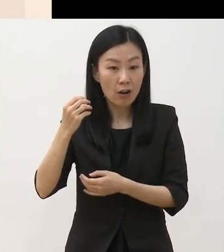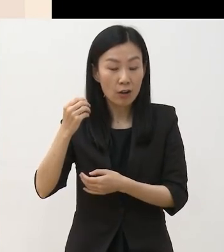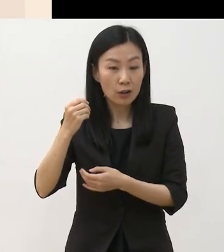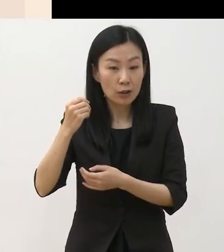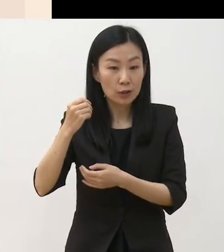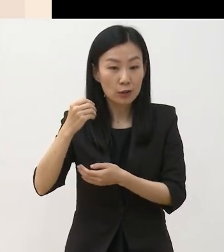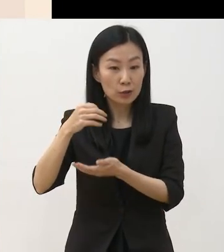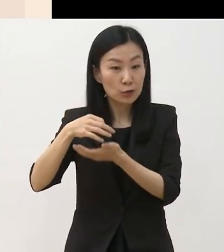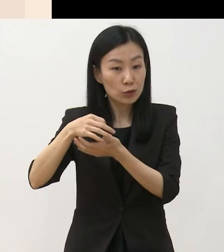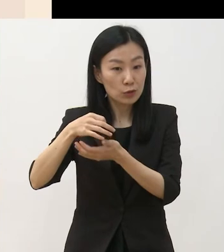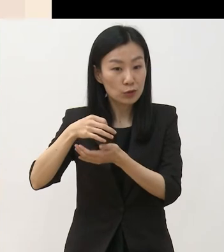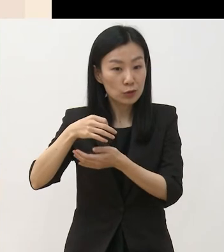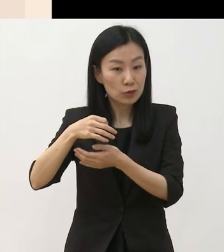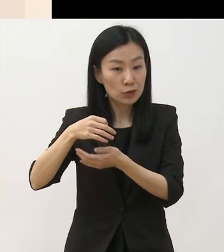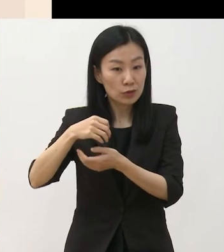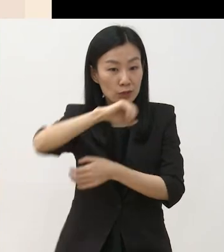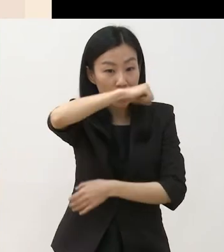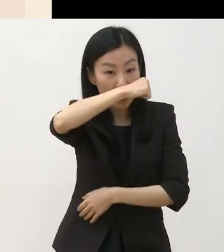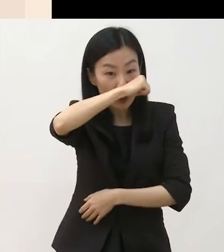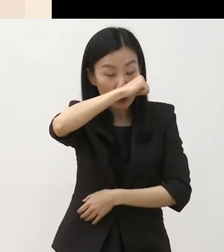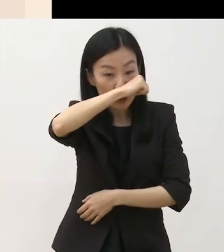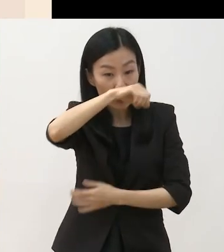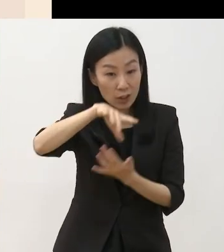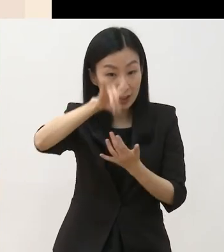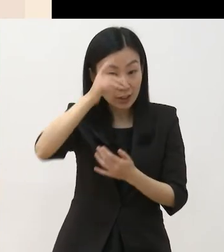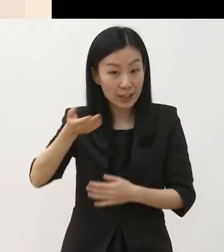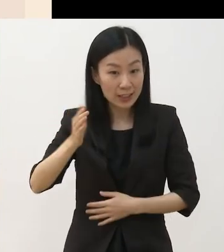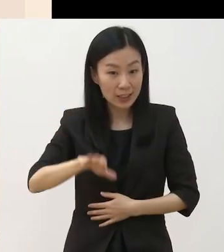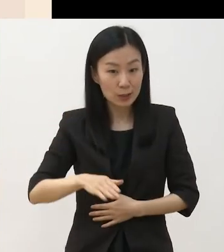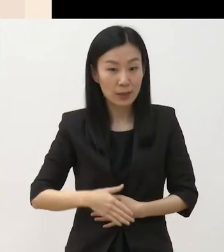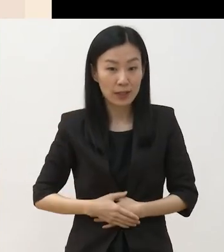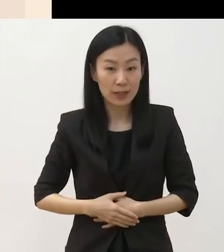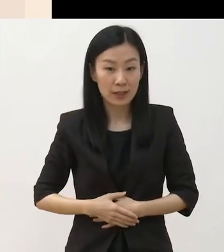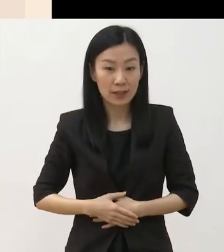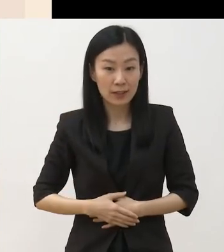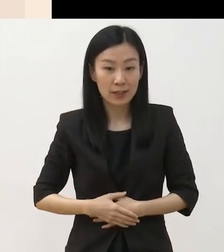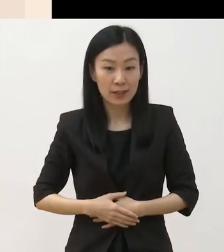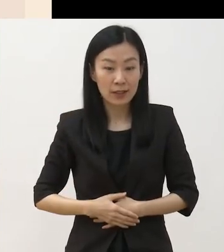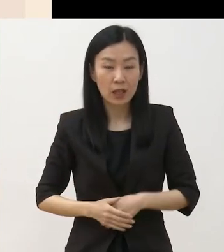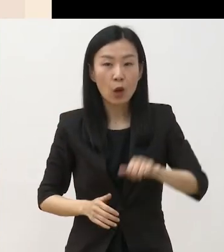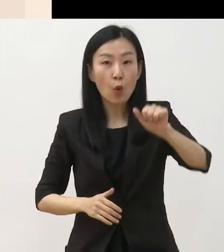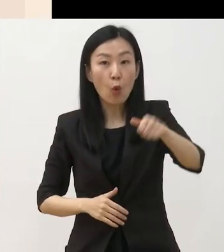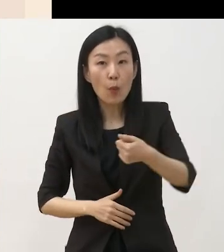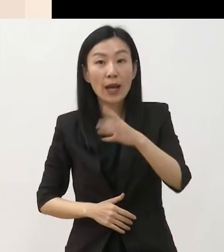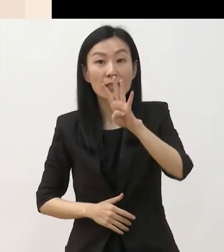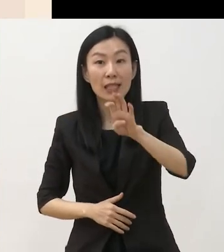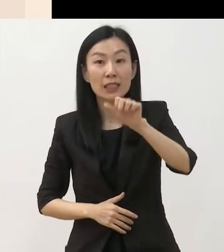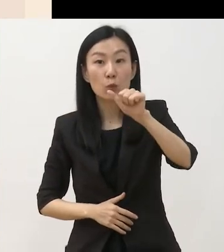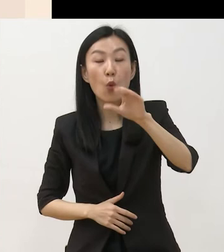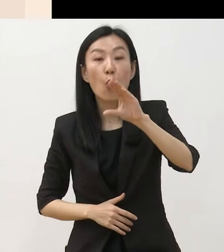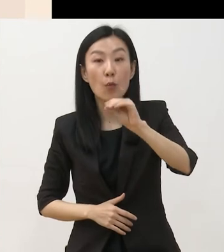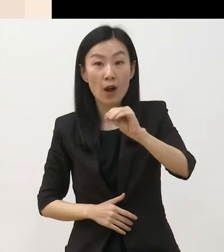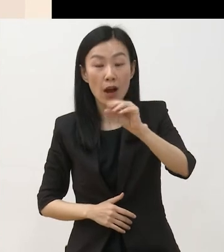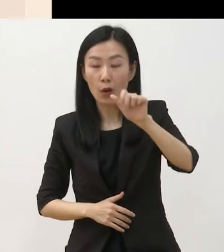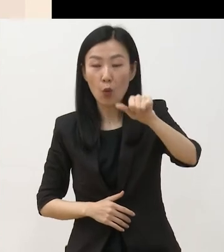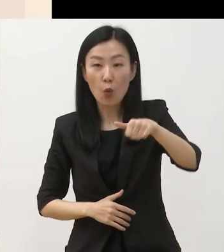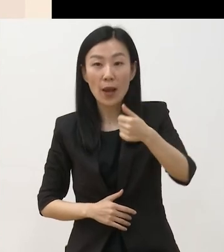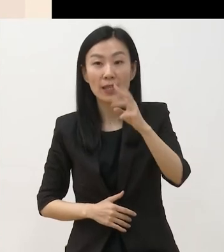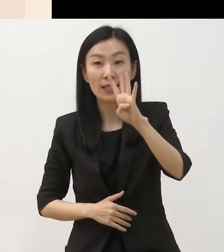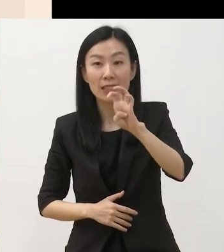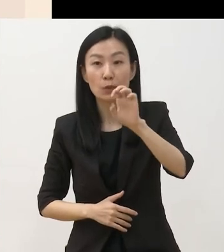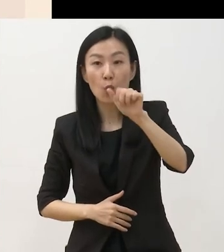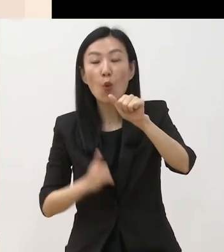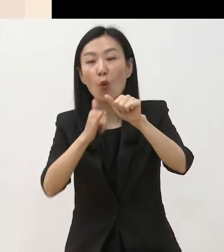지원을 했지만 2021년도에는 약한 545명 정도 수준으로 대폭 확대해서